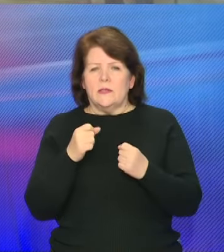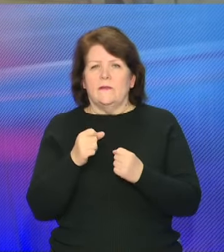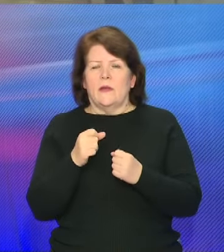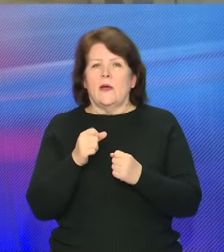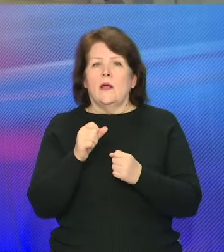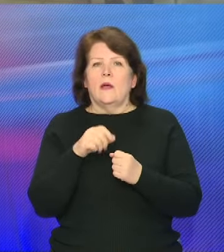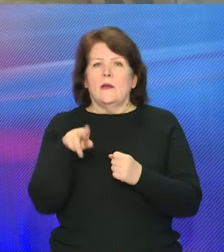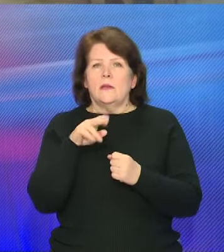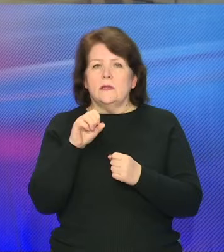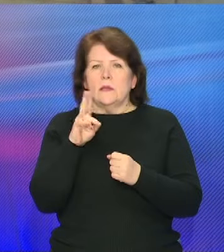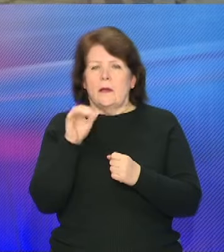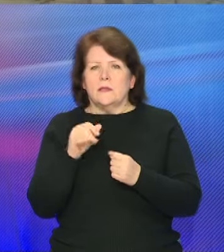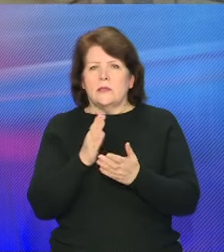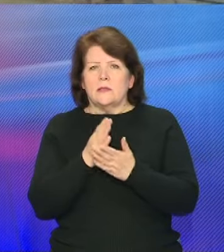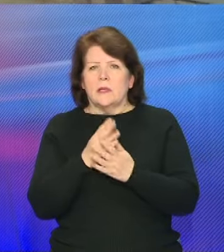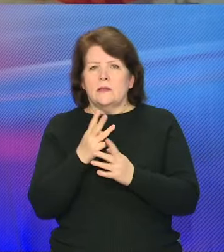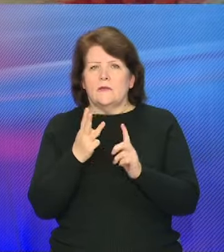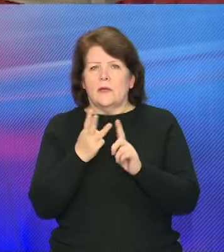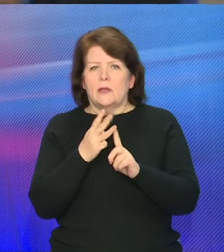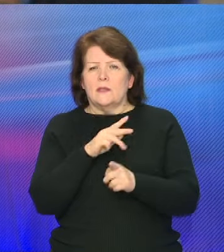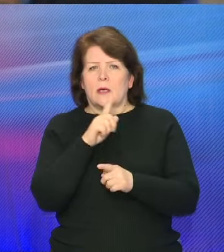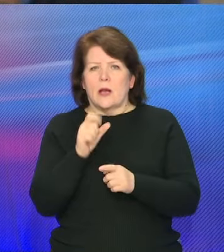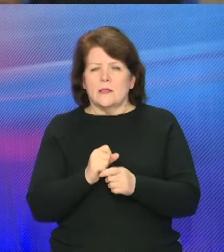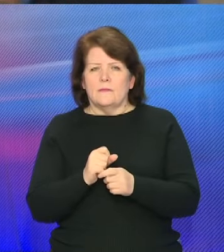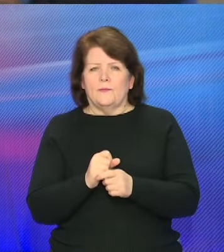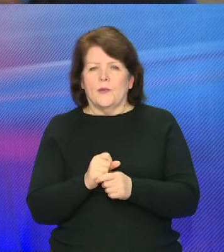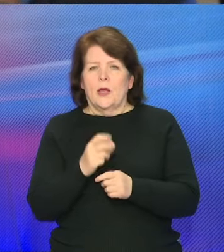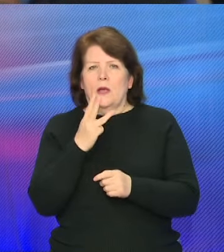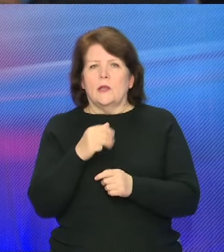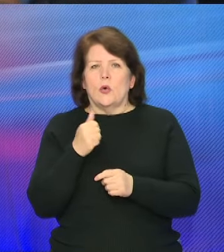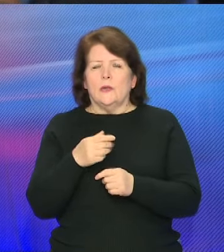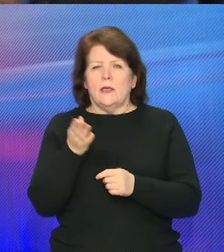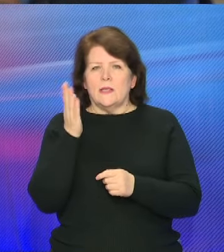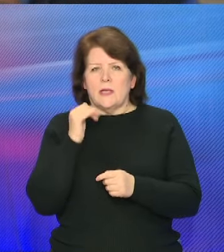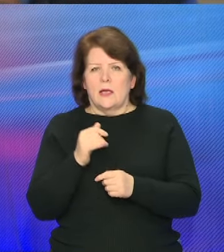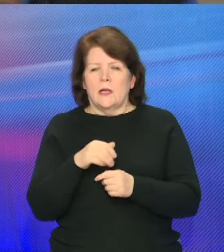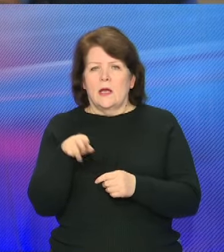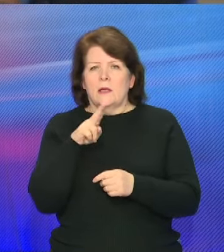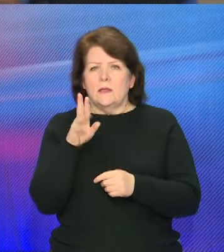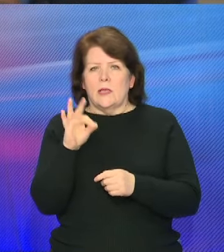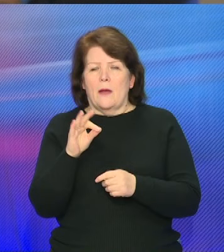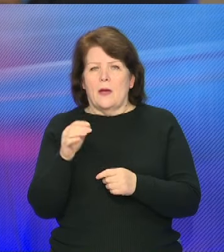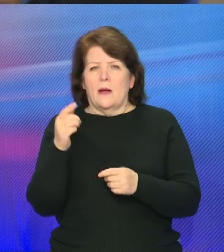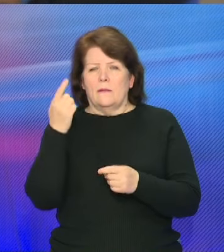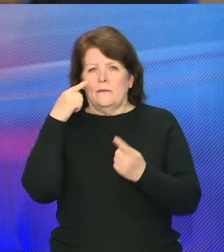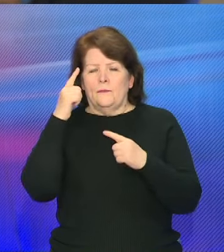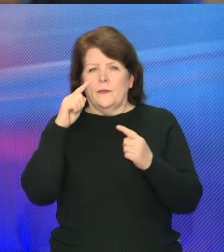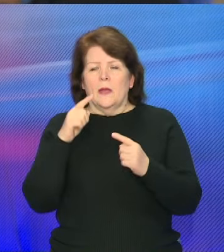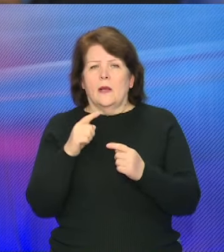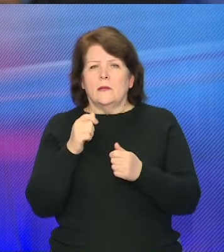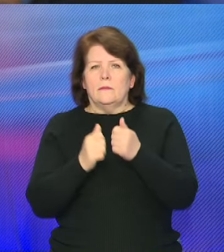у рэгіёне праходзілі ў трэці раз. Еще 3 года назад Гродненская «Динамо» инициировала проведение данного турнира. Мы